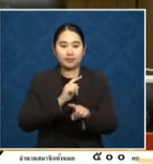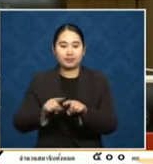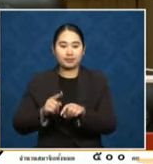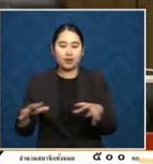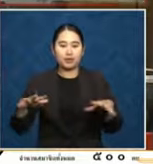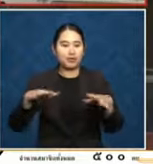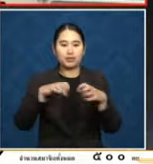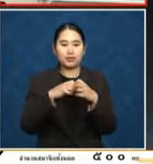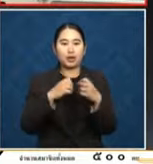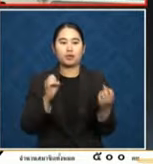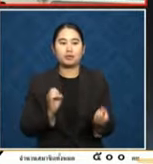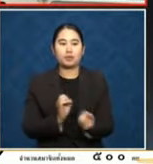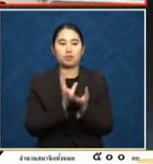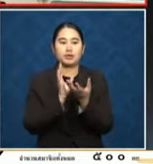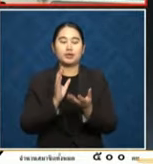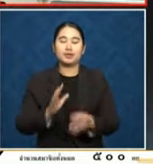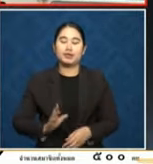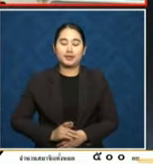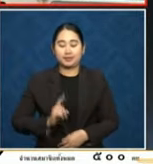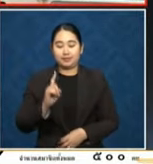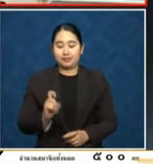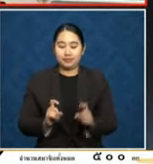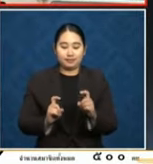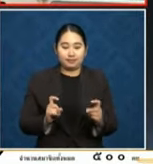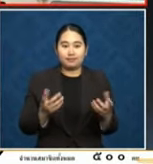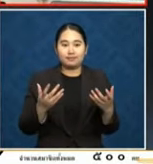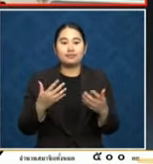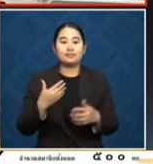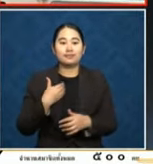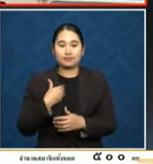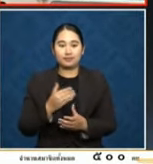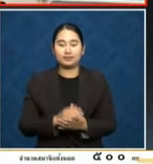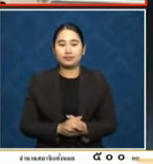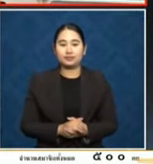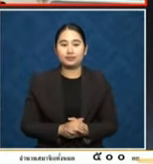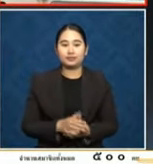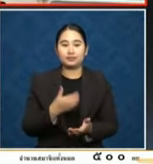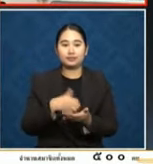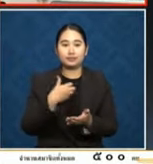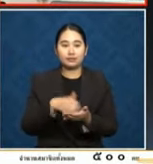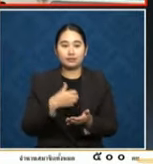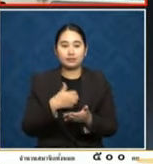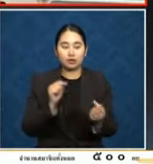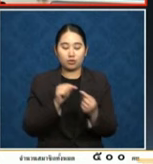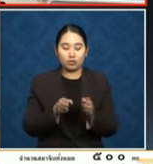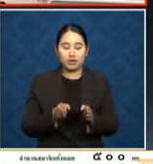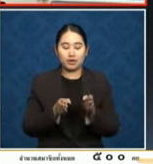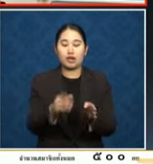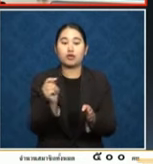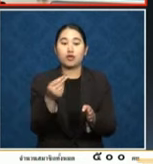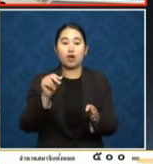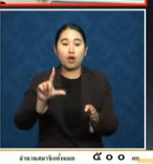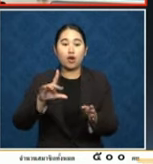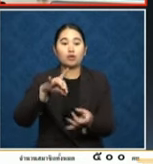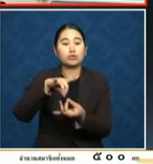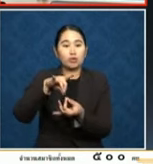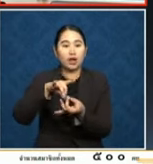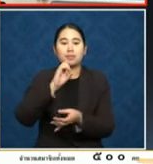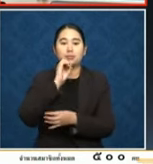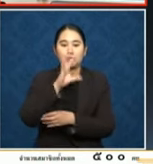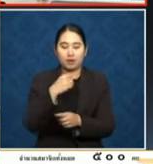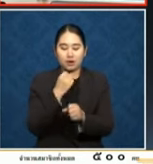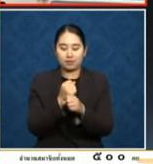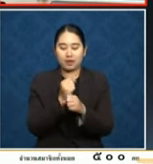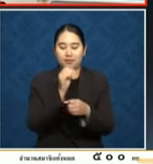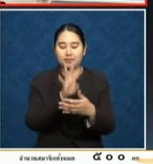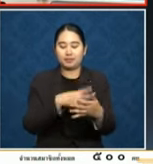กิดความเสียหายต่อชีวิตแล้วก็ทรัพย์สินของประชาชนค่ะในเบื้องต้นค่ะแขวงทางหลวงสุโขทัยได้จะทำแ